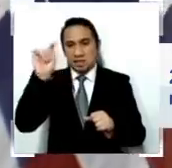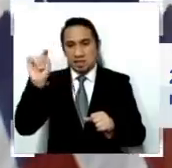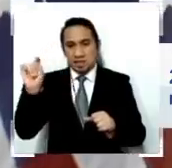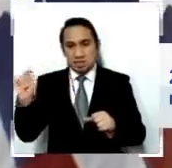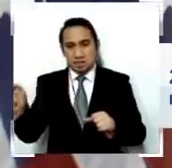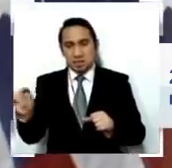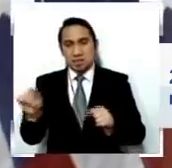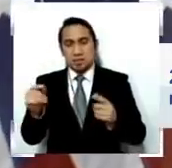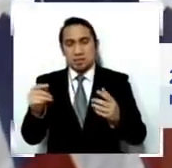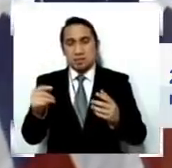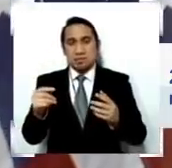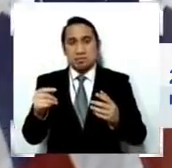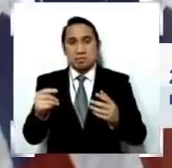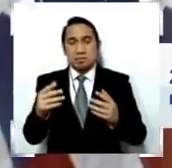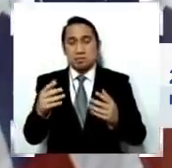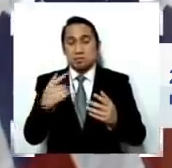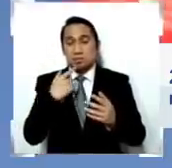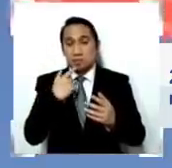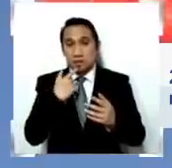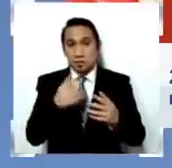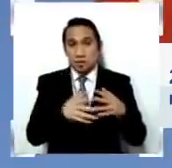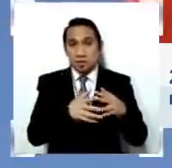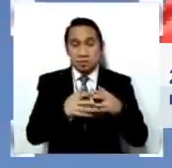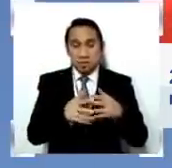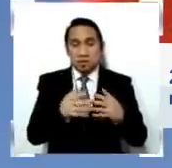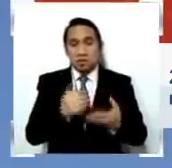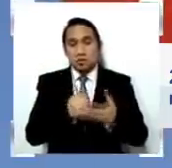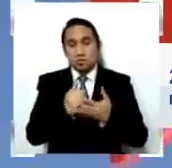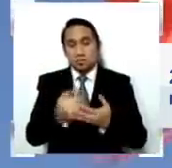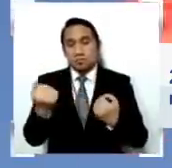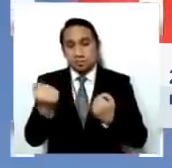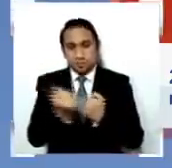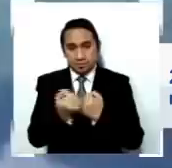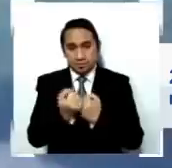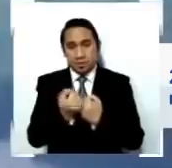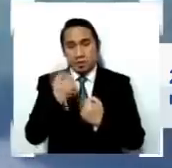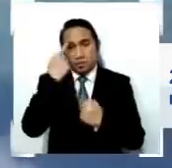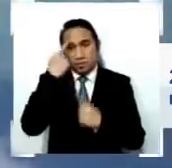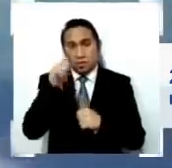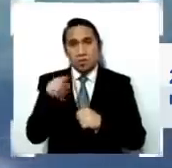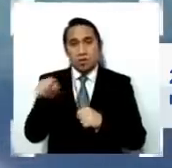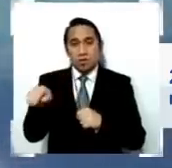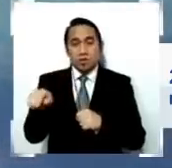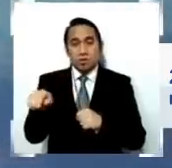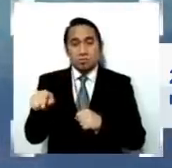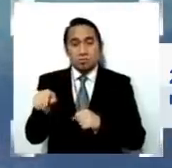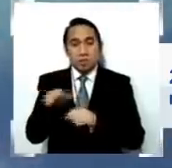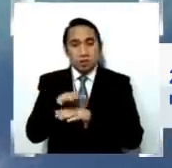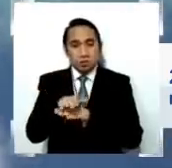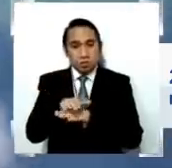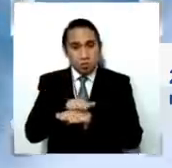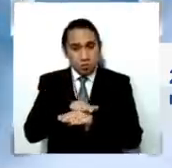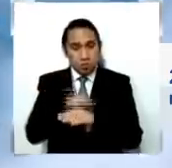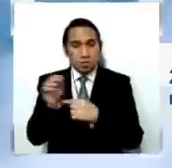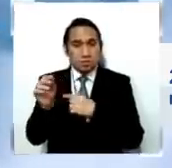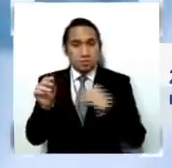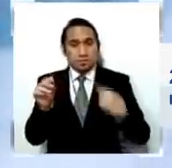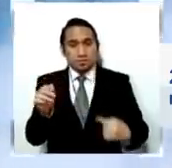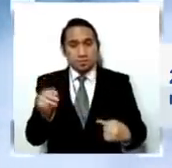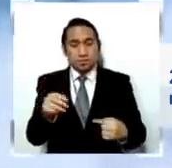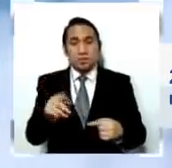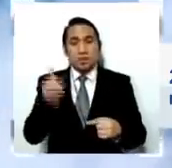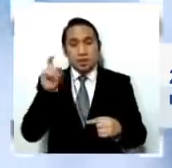mga pahayag na suporta ng Amerika sa Pilipinas para maghinay-hinay ang China. Pero dapat daw manaig ang diplomasya at